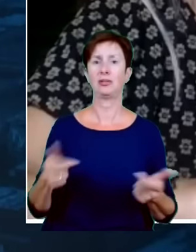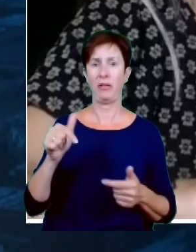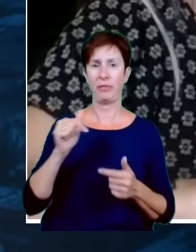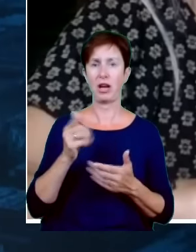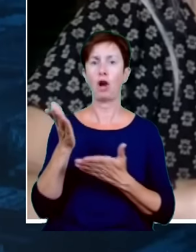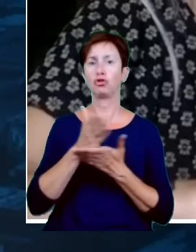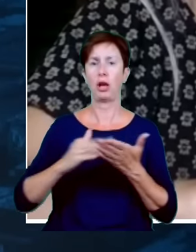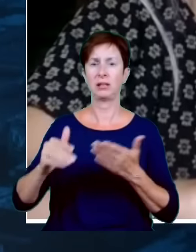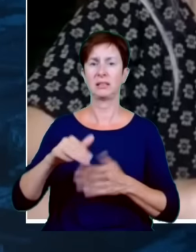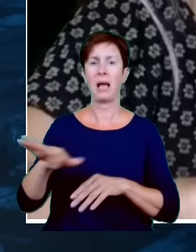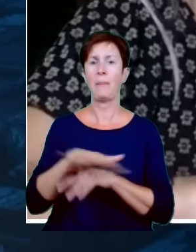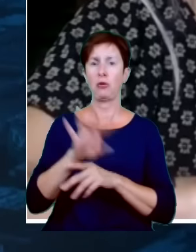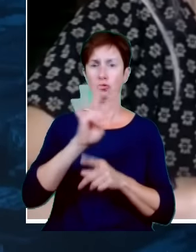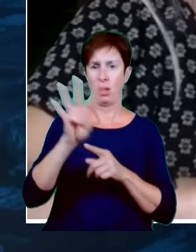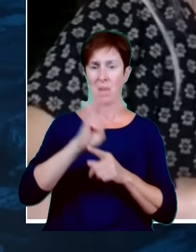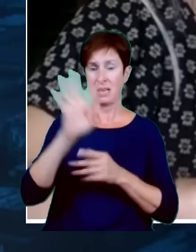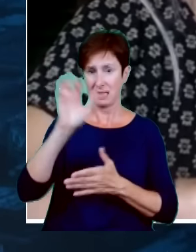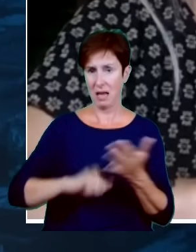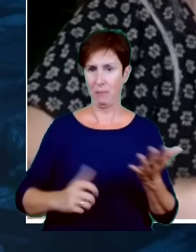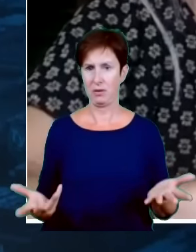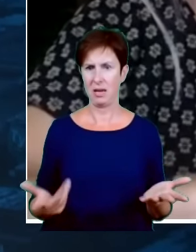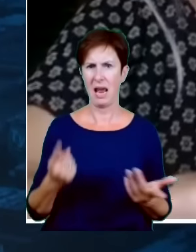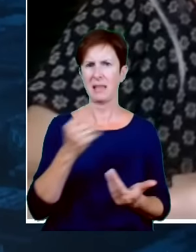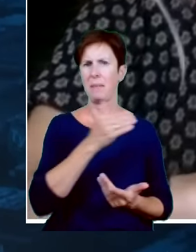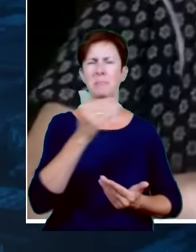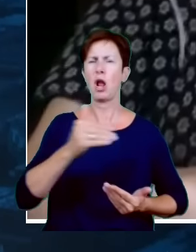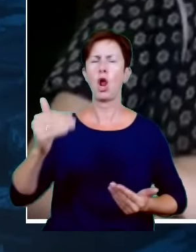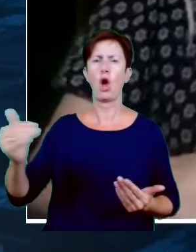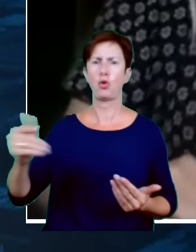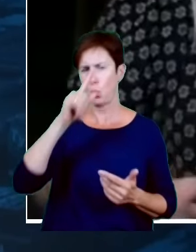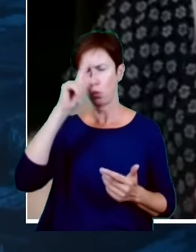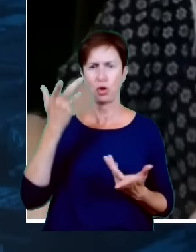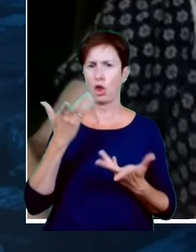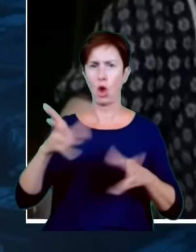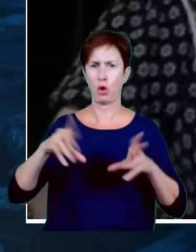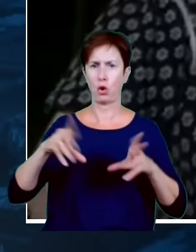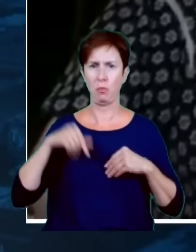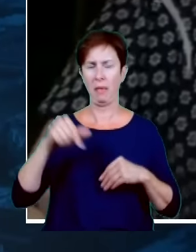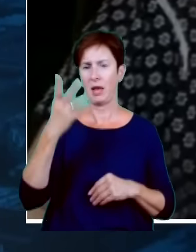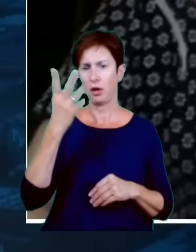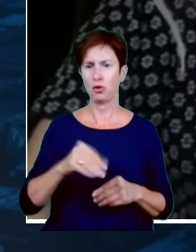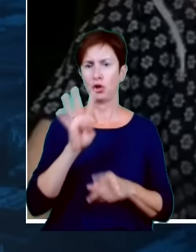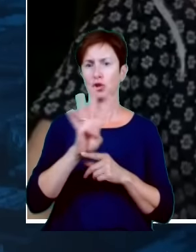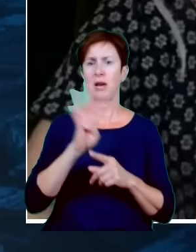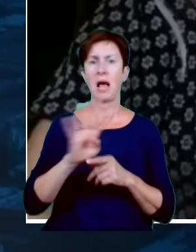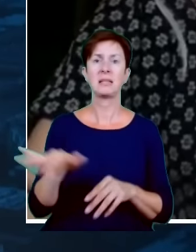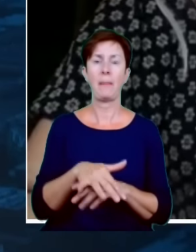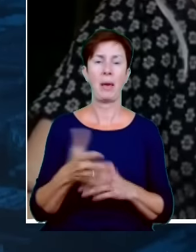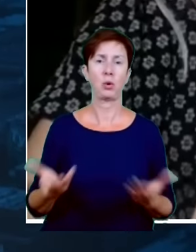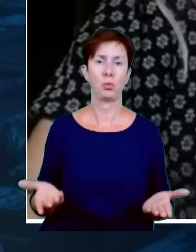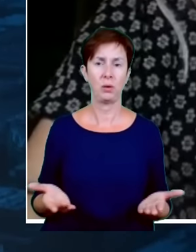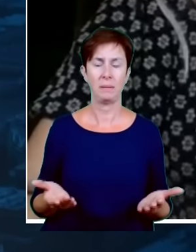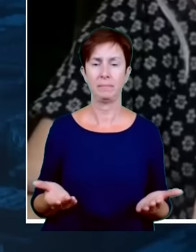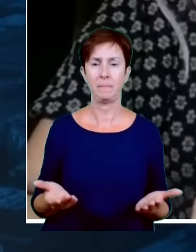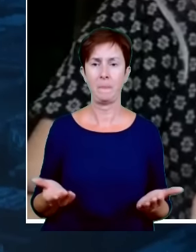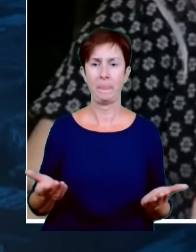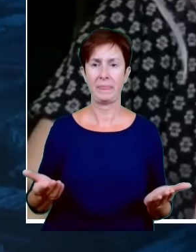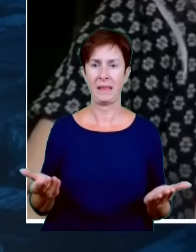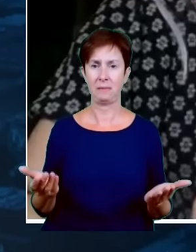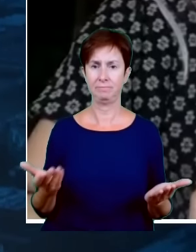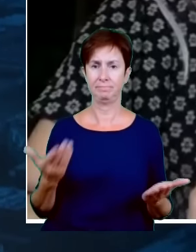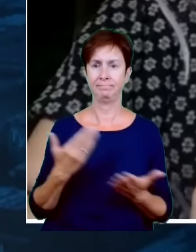emerytury milion emerytów milion seniorów nie otrzyma tej jesieni 14 emerytury Dlaczego próbuje